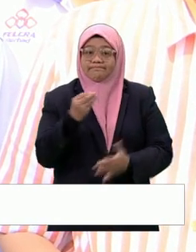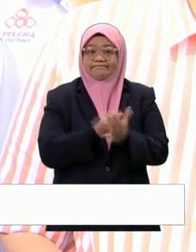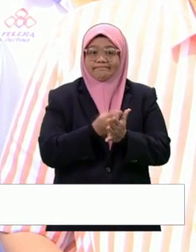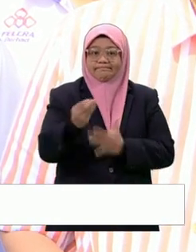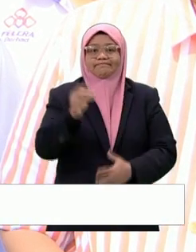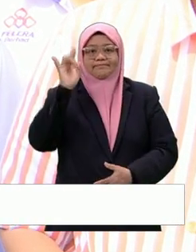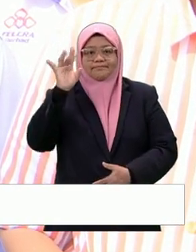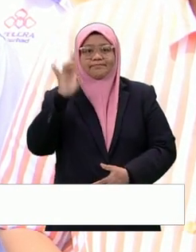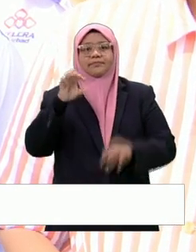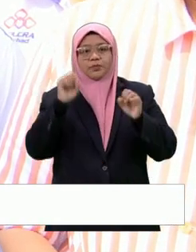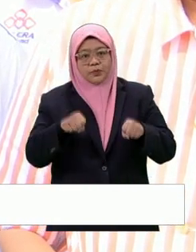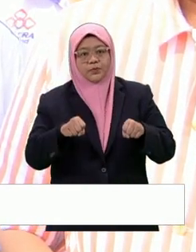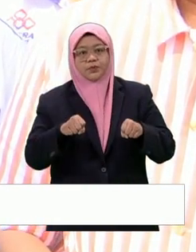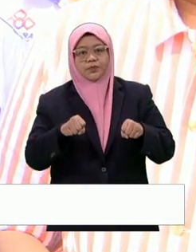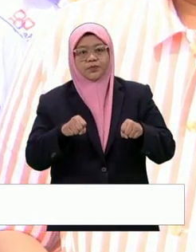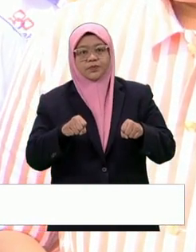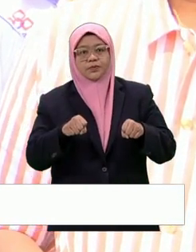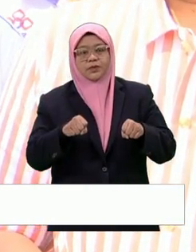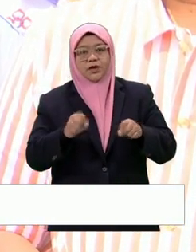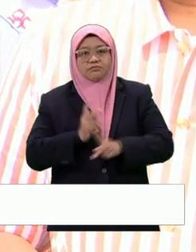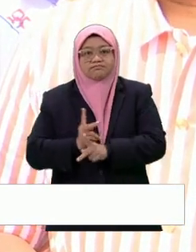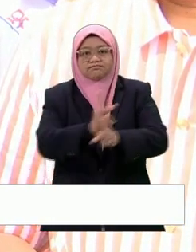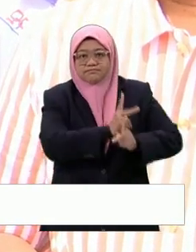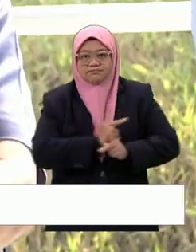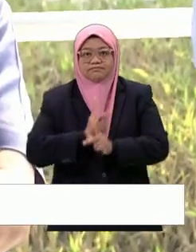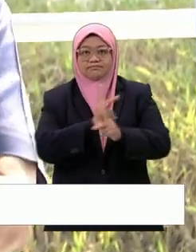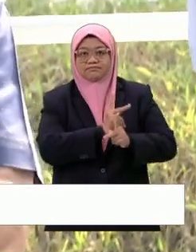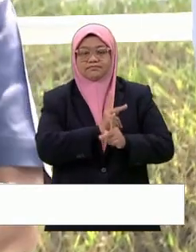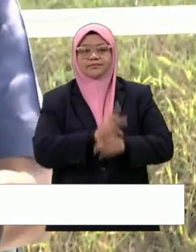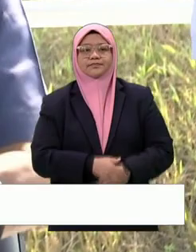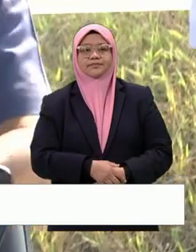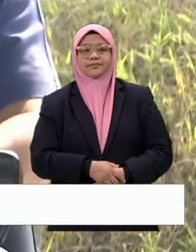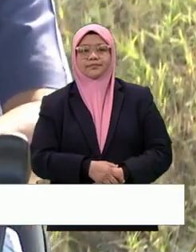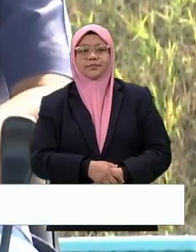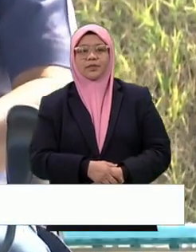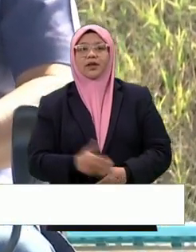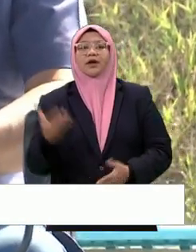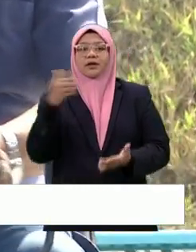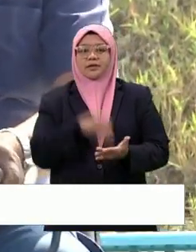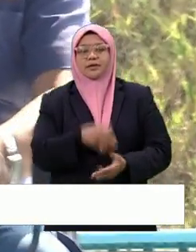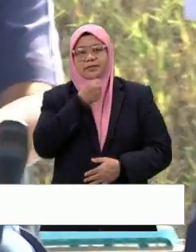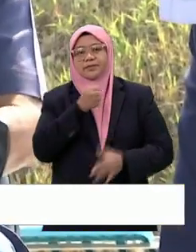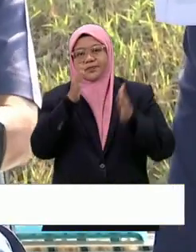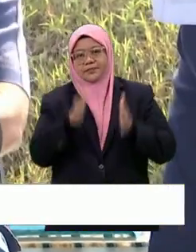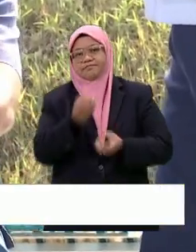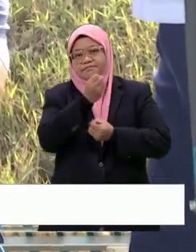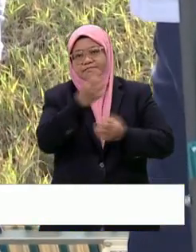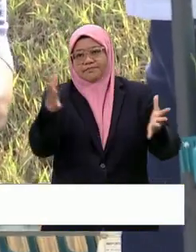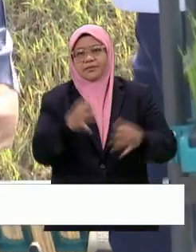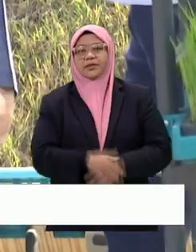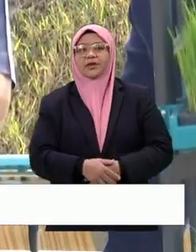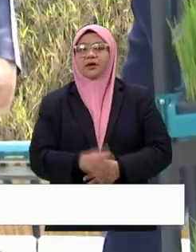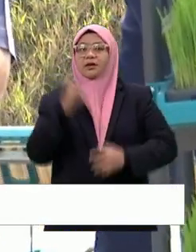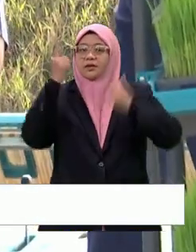Insyaallah dapatlah kita kontrol di pasaran itu Beliau berkata demikian kepada pemberita pada sidang media bersemp dengan